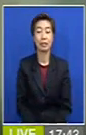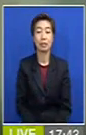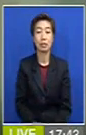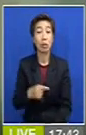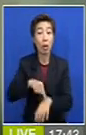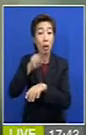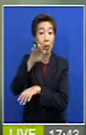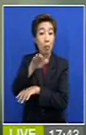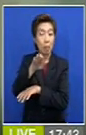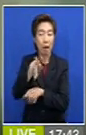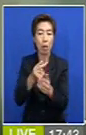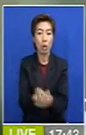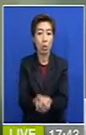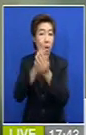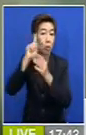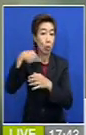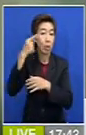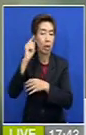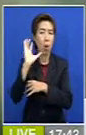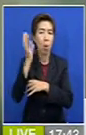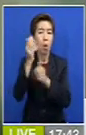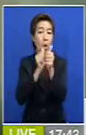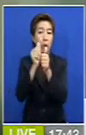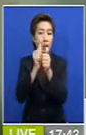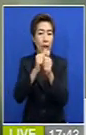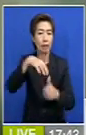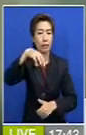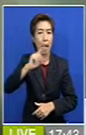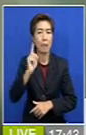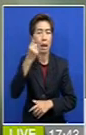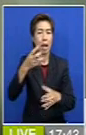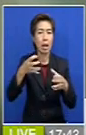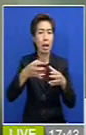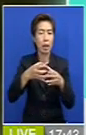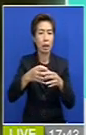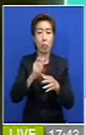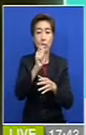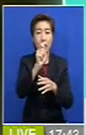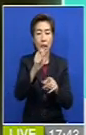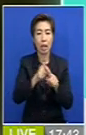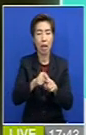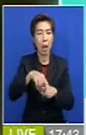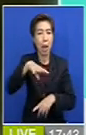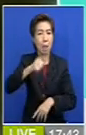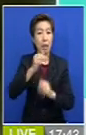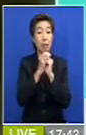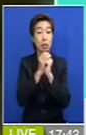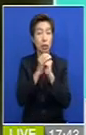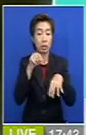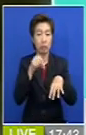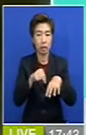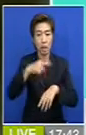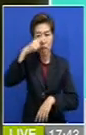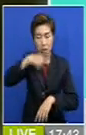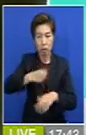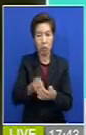การแข่งขันเมื่อช่วงบ่ายที่ผ่านมากับวอลเลย์บอลหญิงเวิลด์กลางปีสนามแรกกลุ่ม A ที่ไบหลุนยิมเนเซียมเมืองหนิงโบประเทศจีนครับส